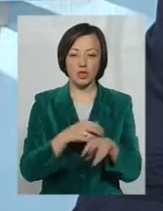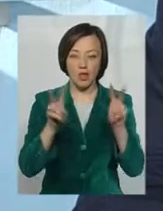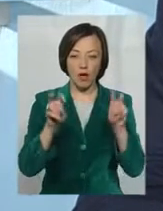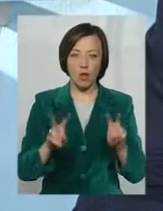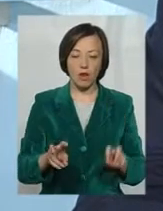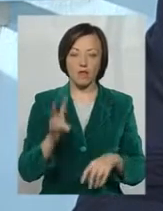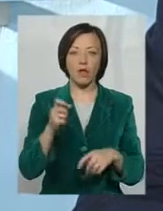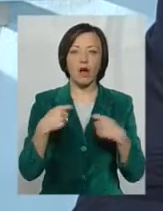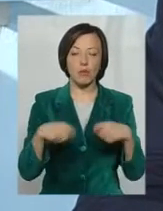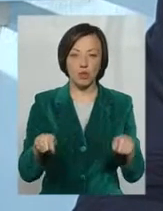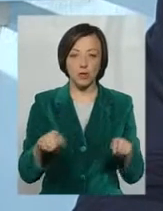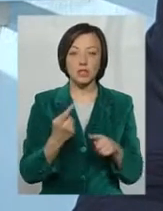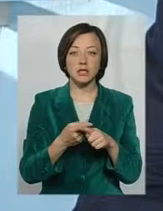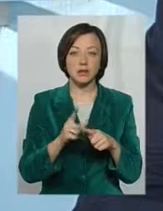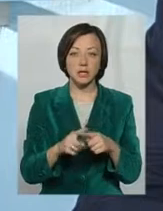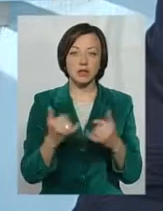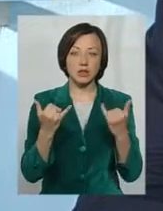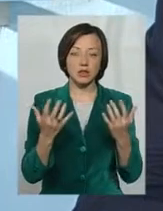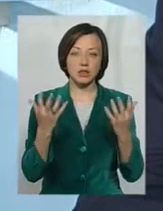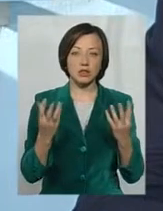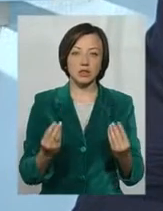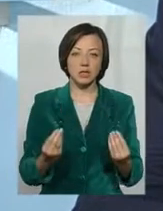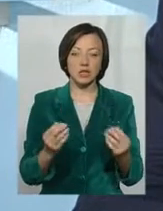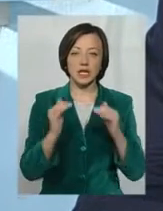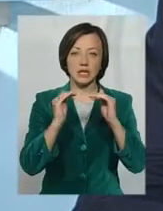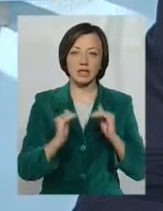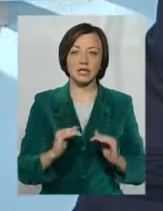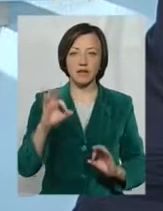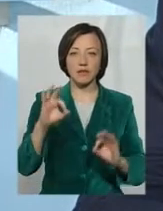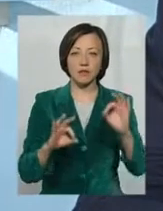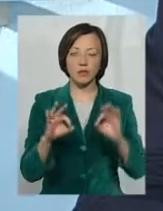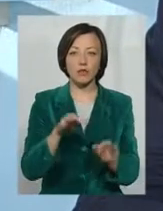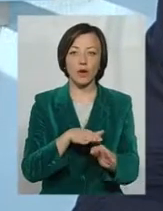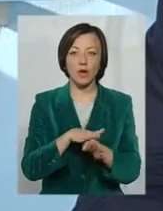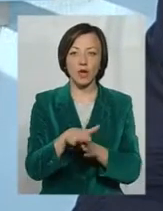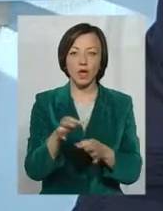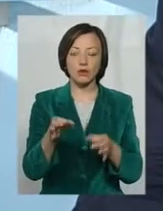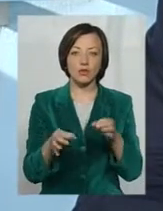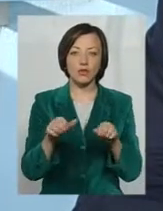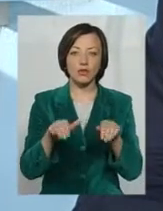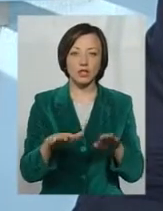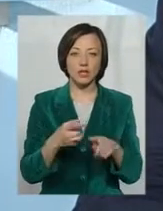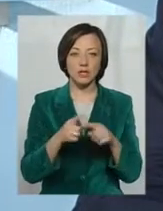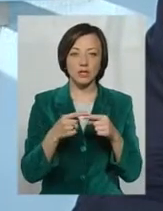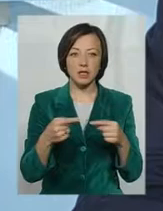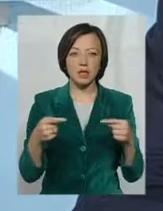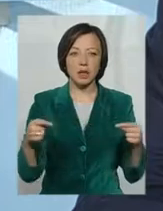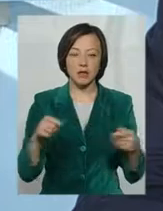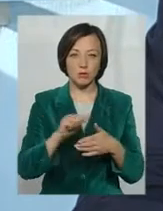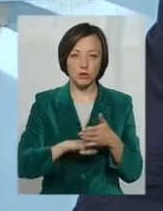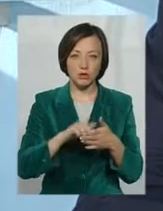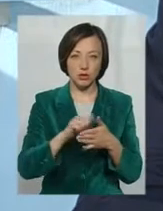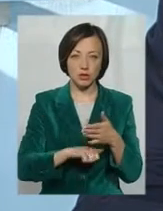чим це буде пов'язано? На сьогоднішній день доволі низьким є відсоток виконання судових рішень. Цьому є ряд об'єктивних